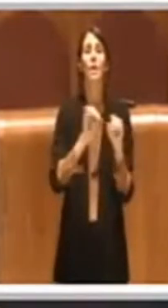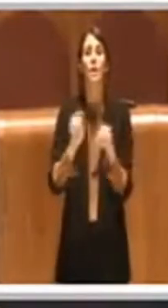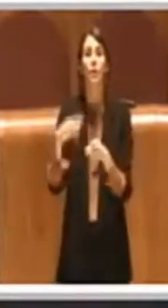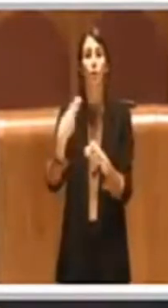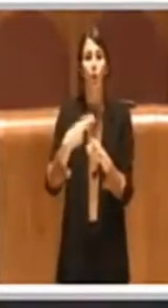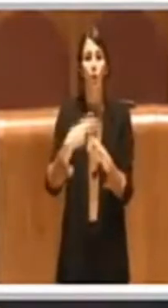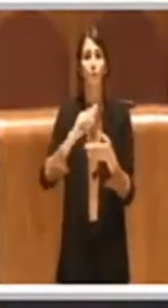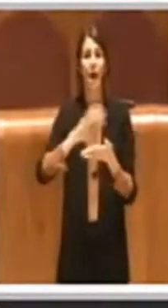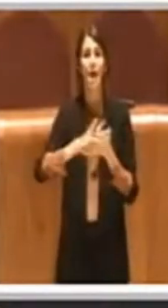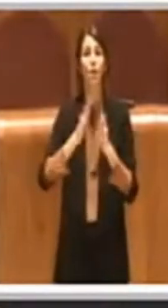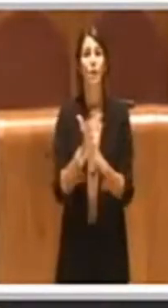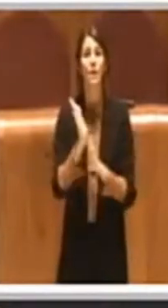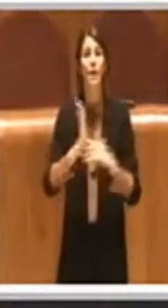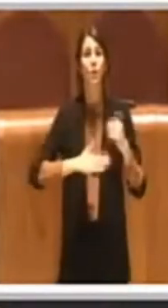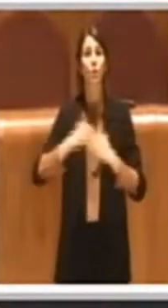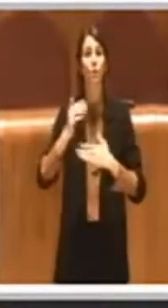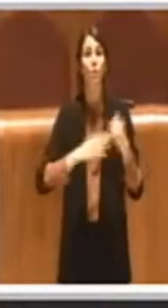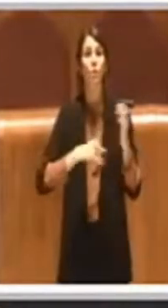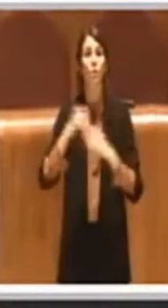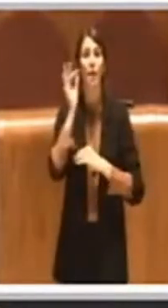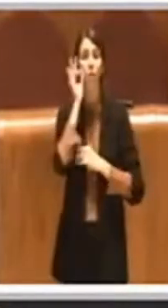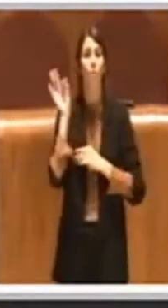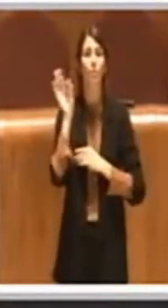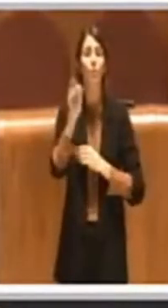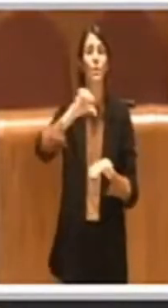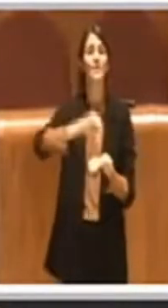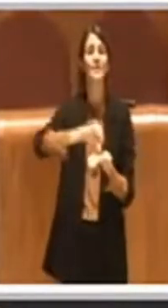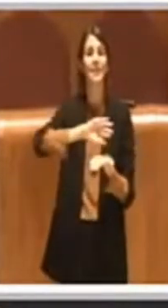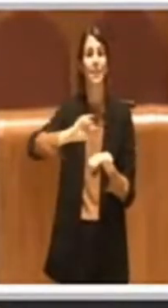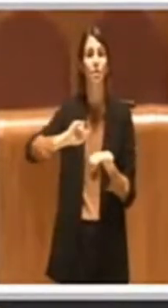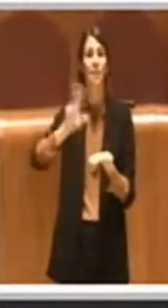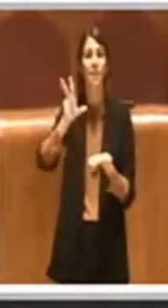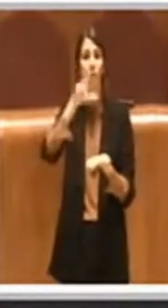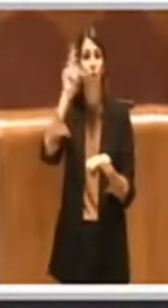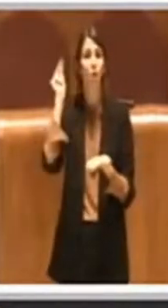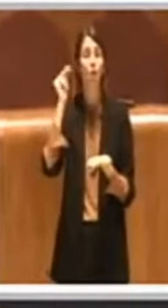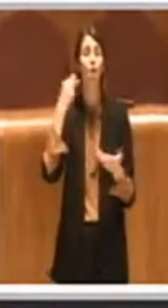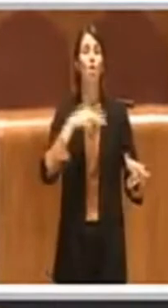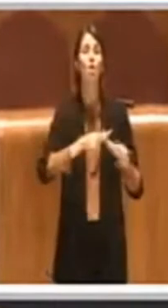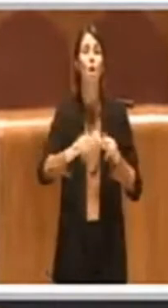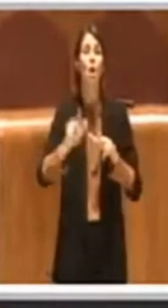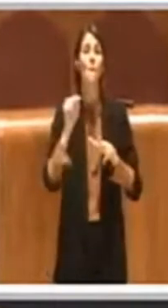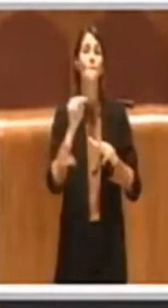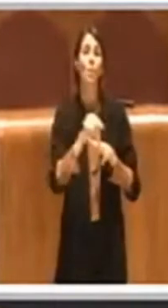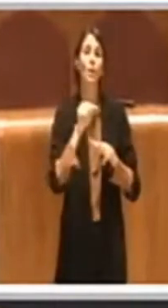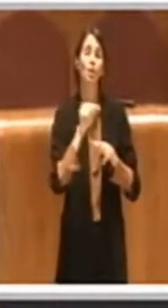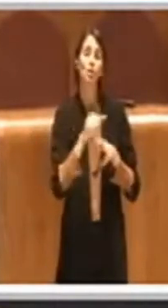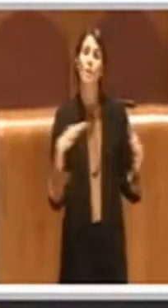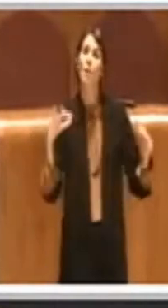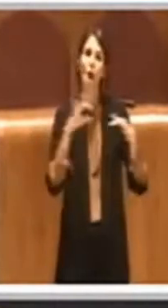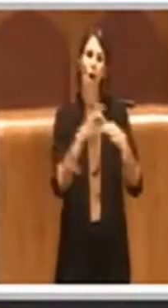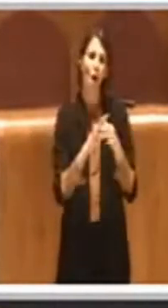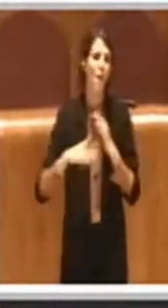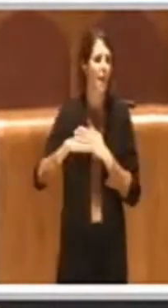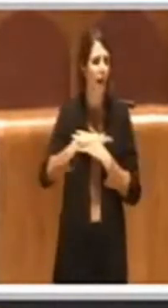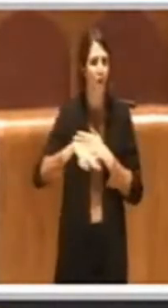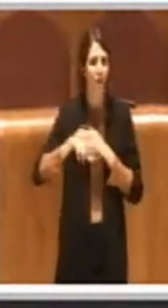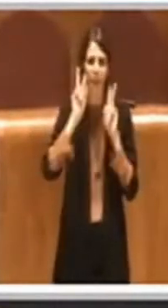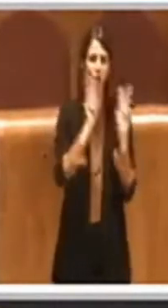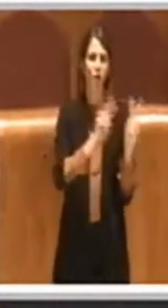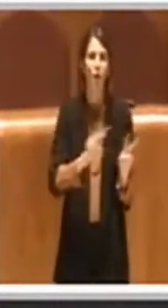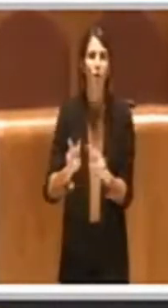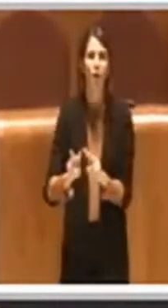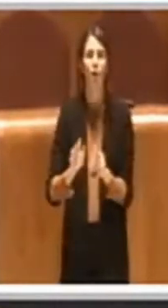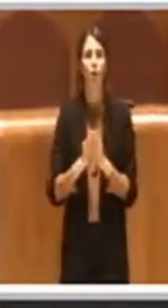contratto è strutturato in un'ottica di decentramento che riconosce il municipio quale ambito territoriale di riferimento e poi